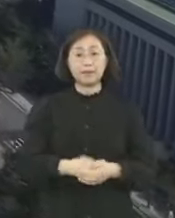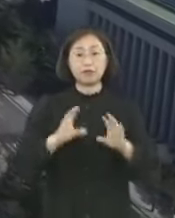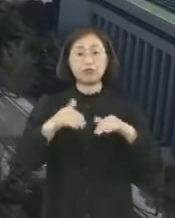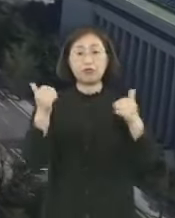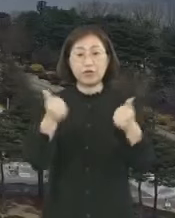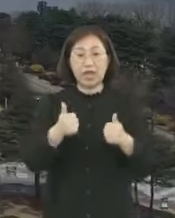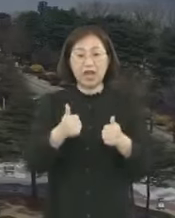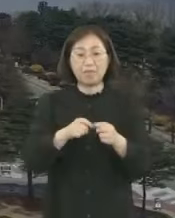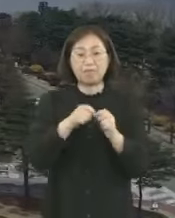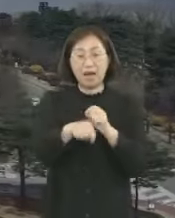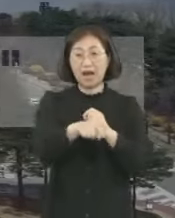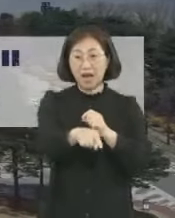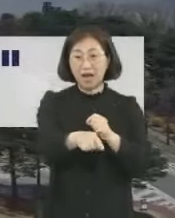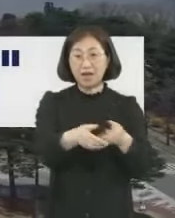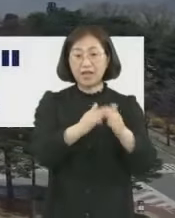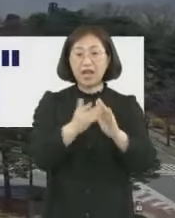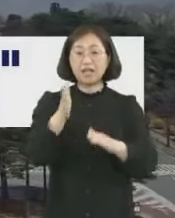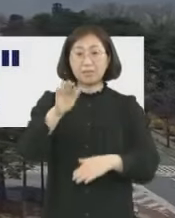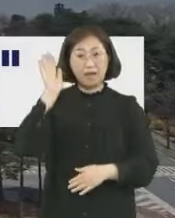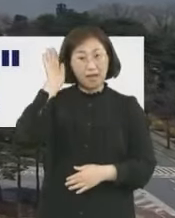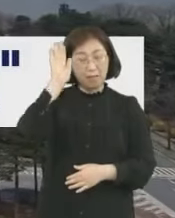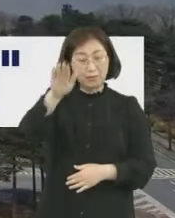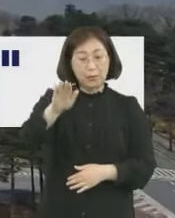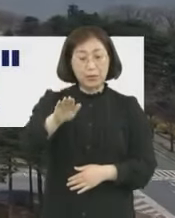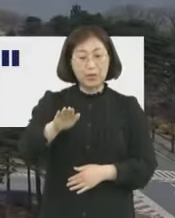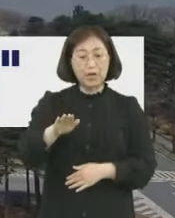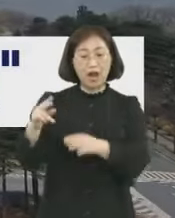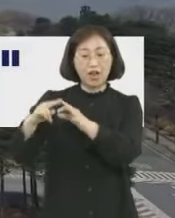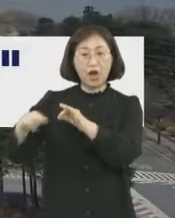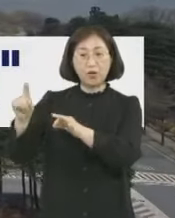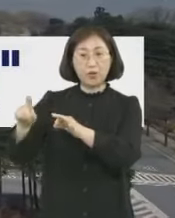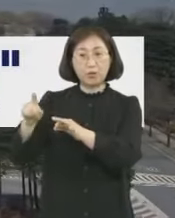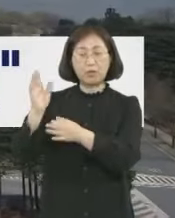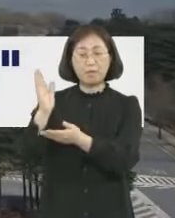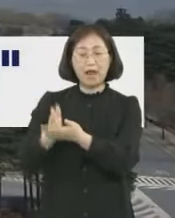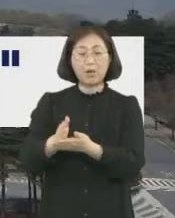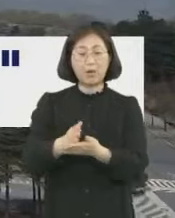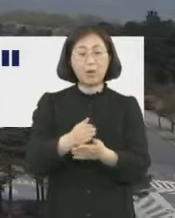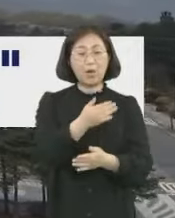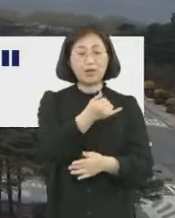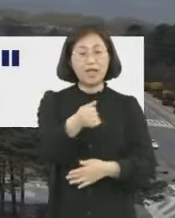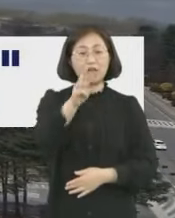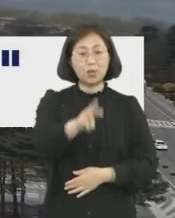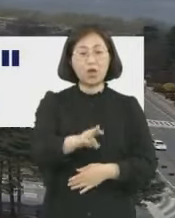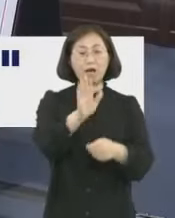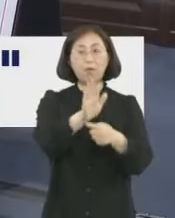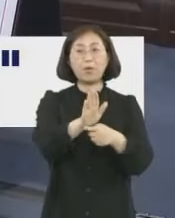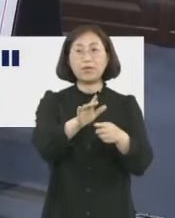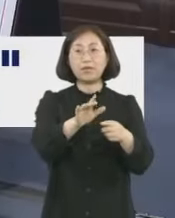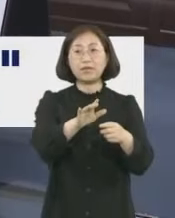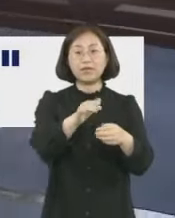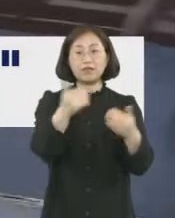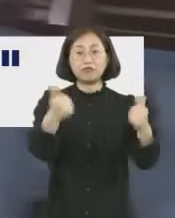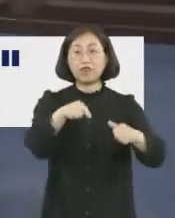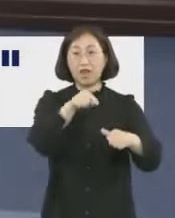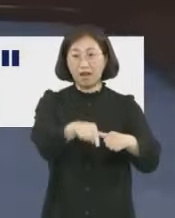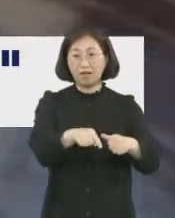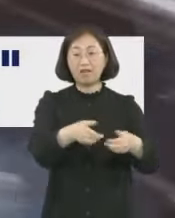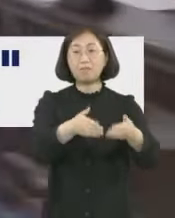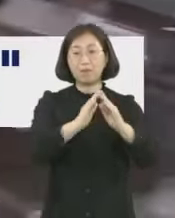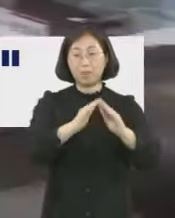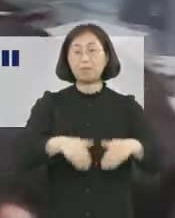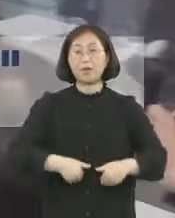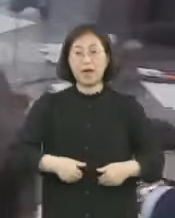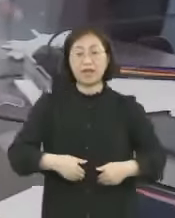국회가 내려가지만 장기적인 관점에서 보면 서울 여의도 대신 국회 본원이 세종시에 있을 필요성이 있고 그런 의미에서